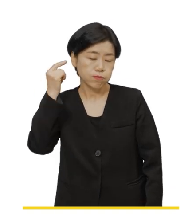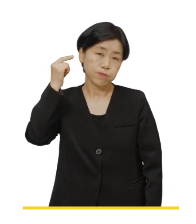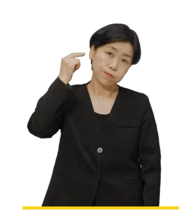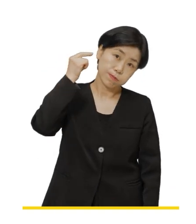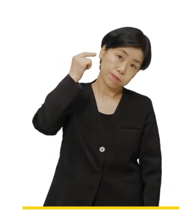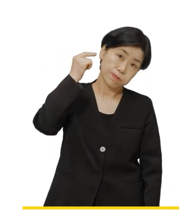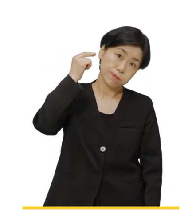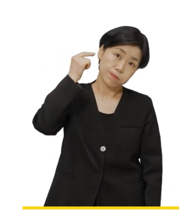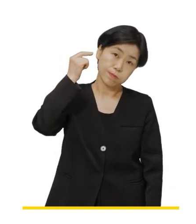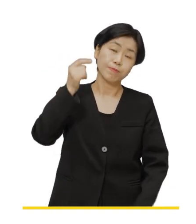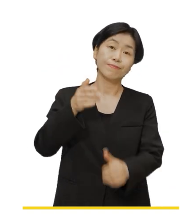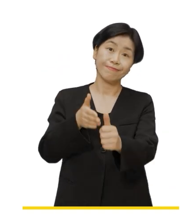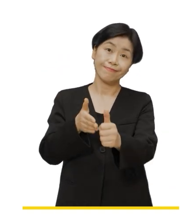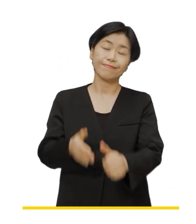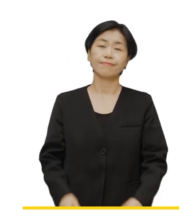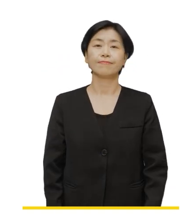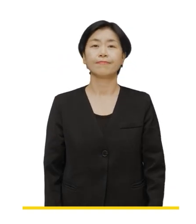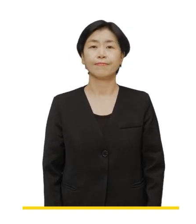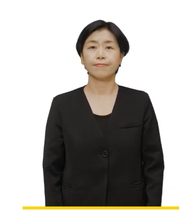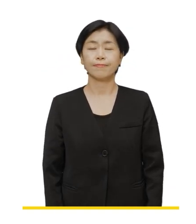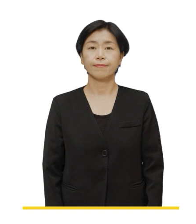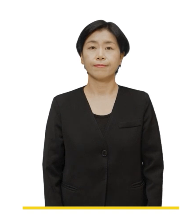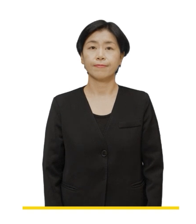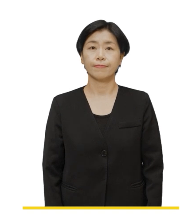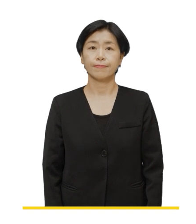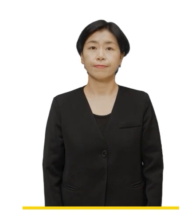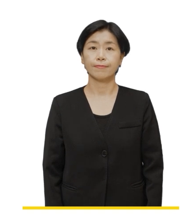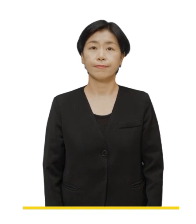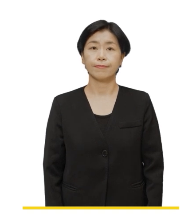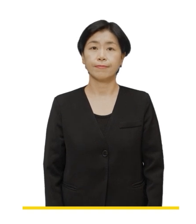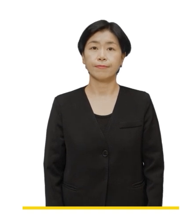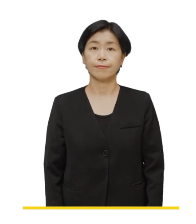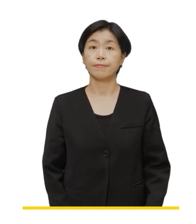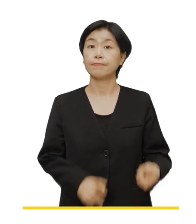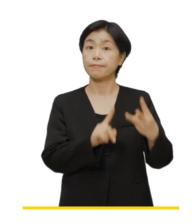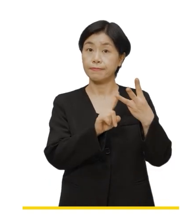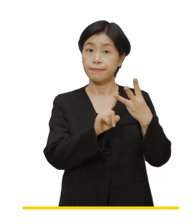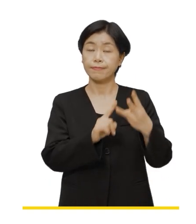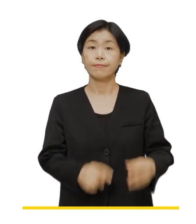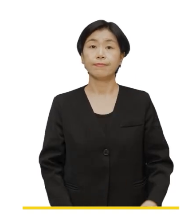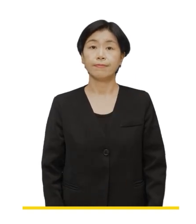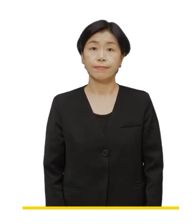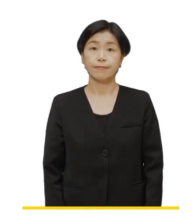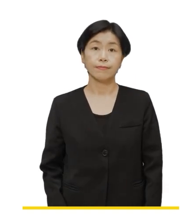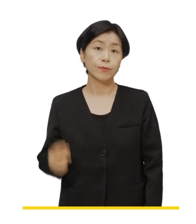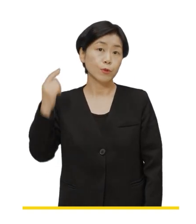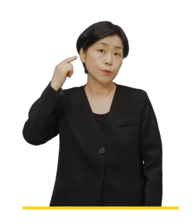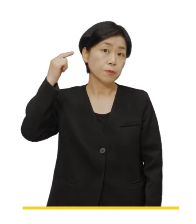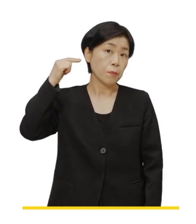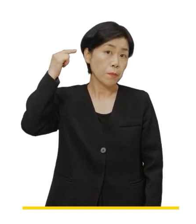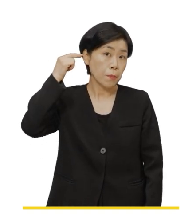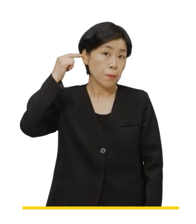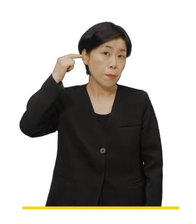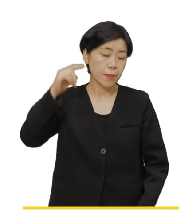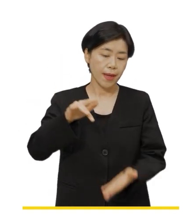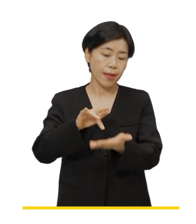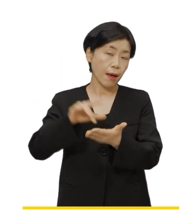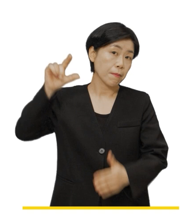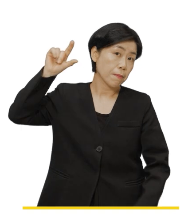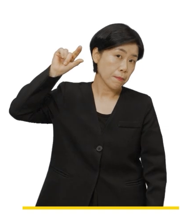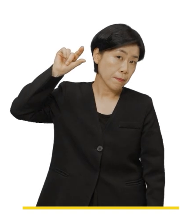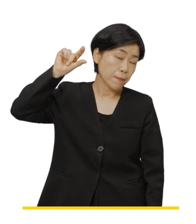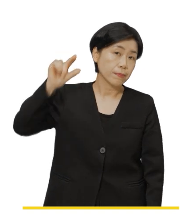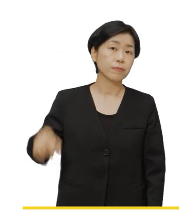향하게 머리를 옆으로 살짝 기울여요. 세 번째, 귓구멍 안쪽으로 약을